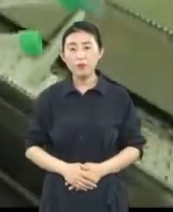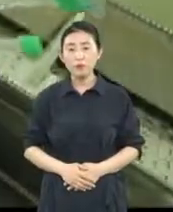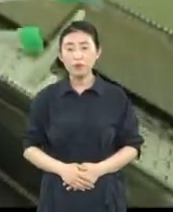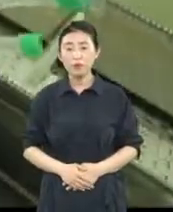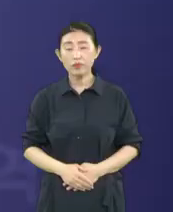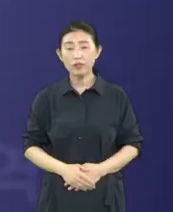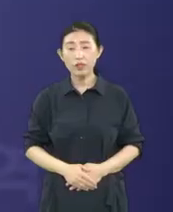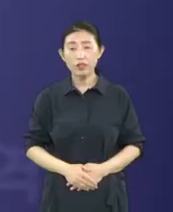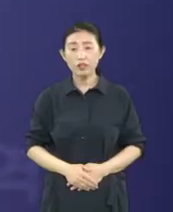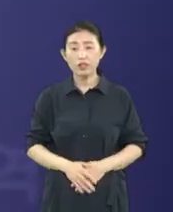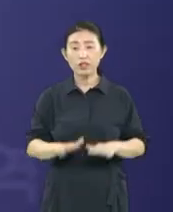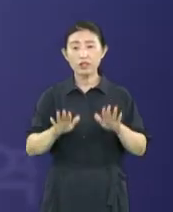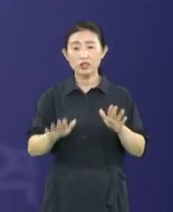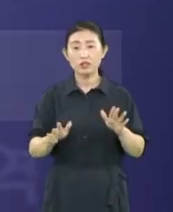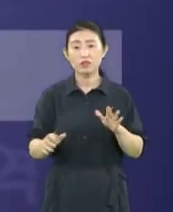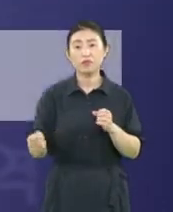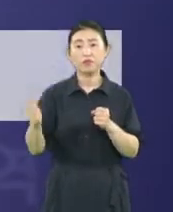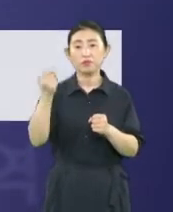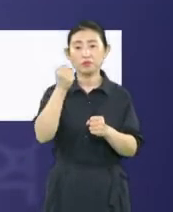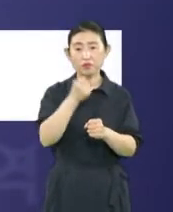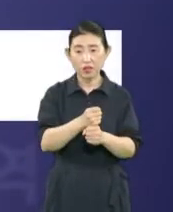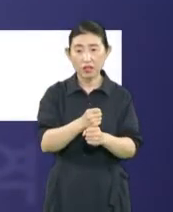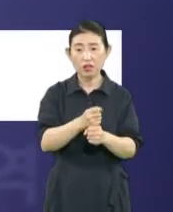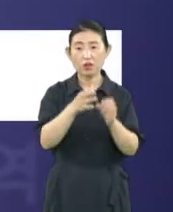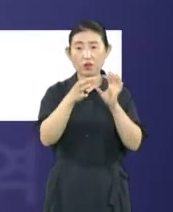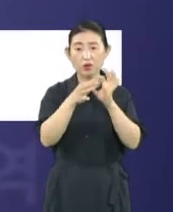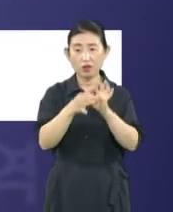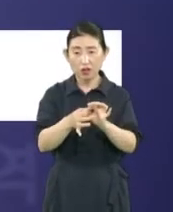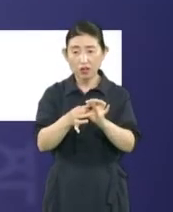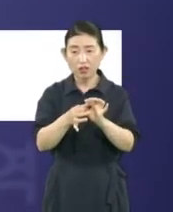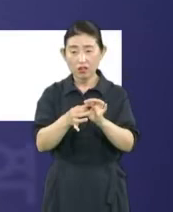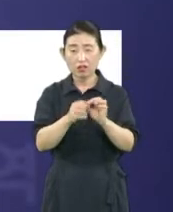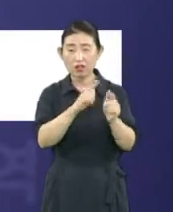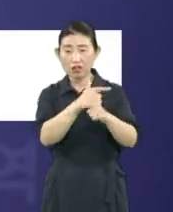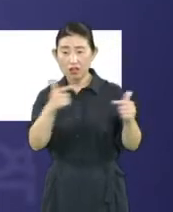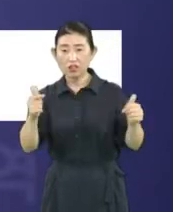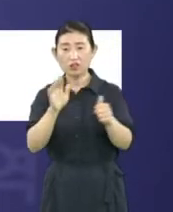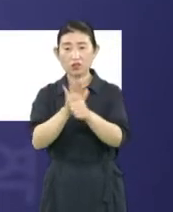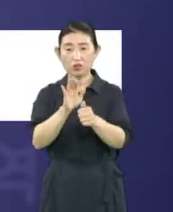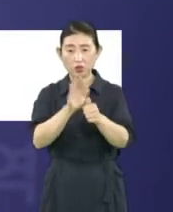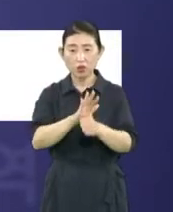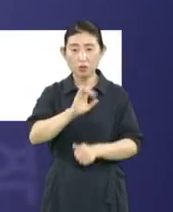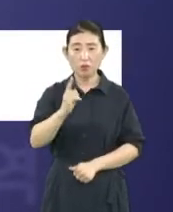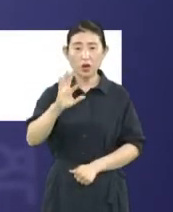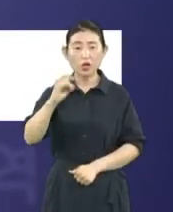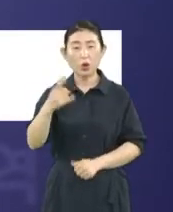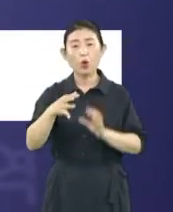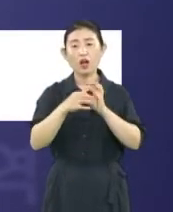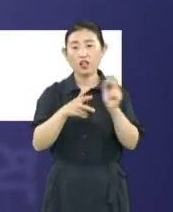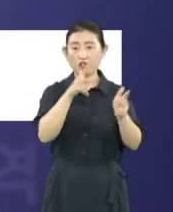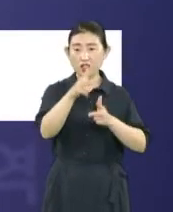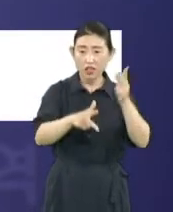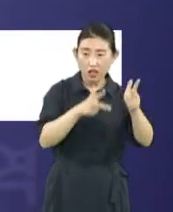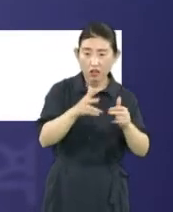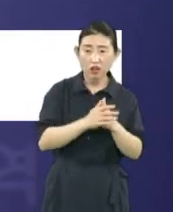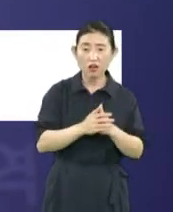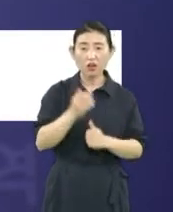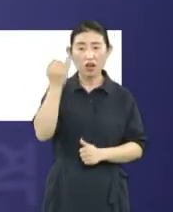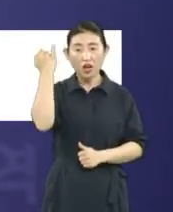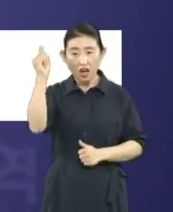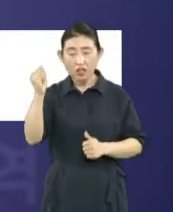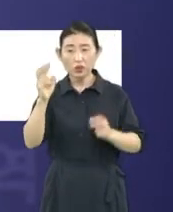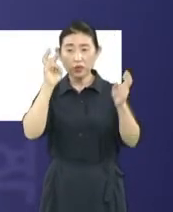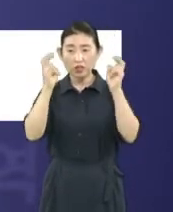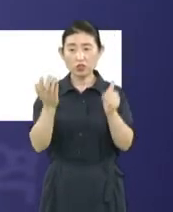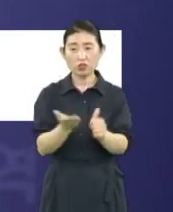랩허브는 스타트업에서 스케일업까지 그거를 지원하는 겁니다. 바이오 산업의 벤처들을 육성하는